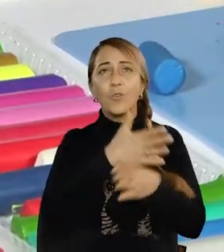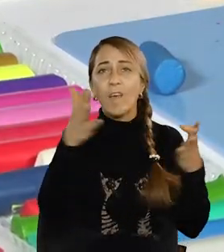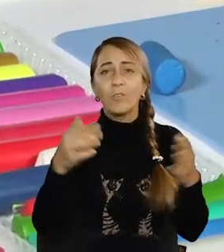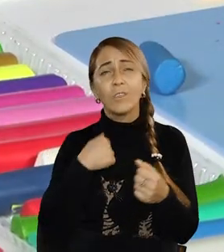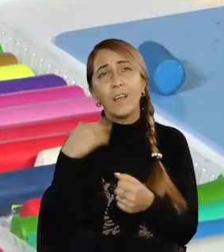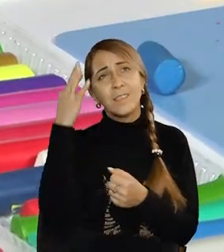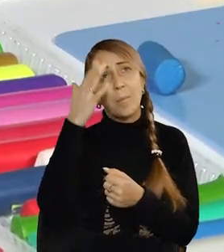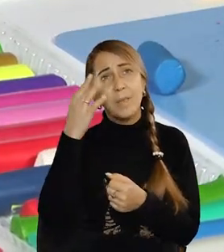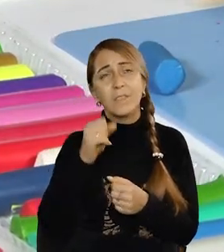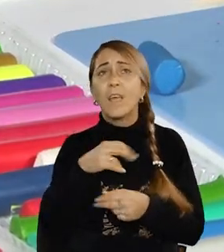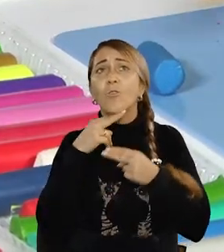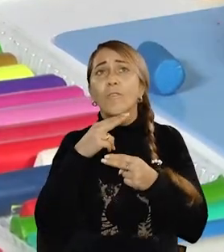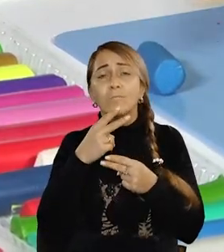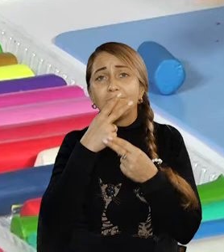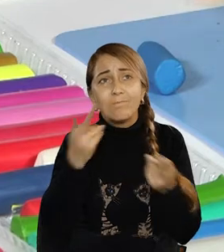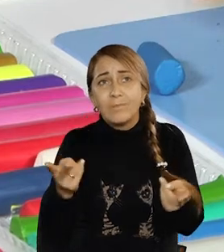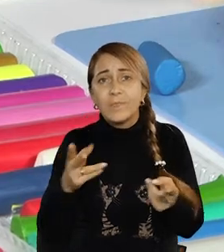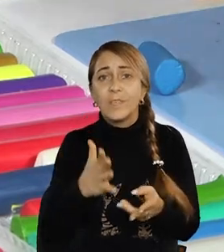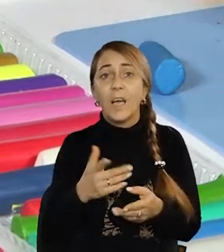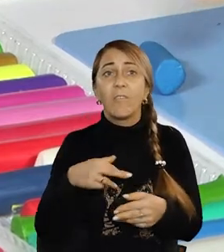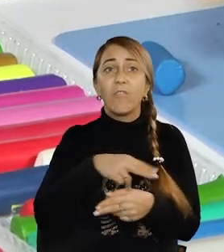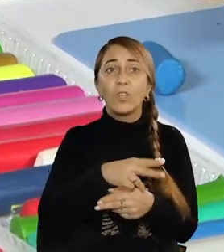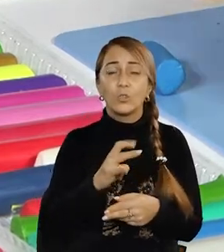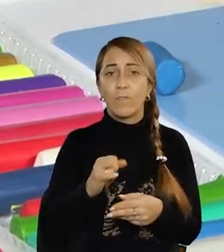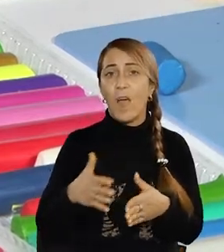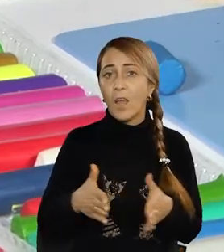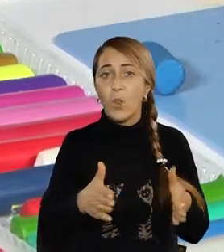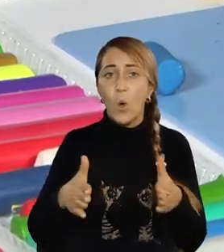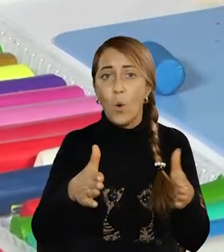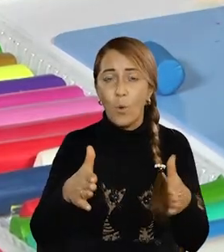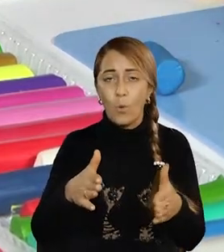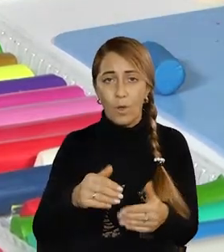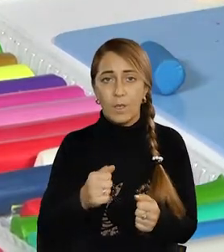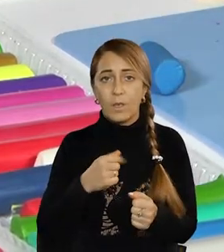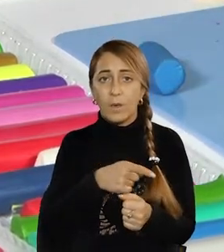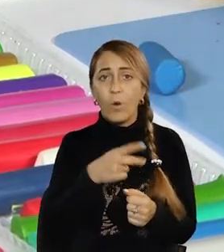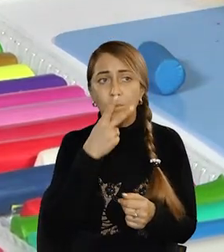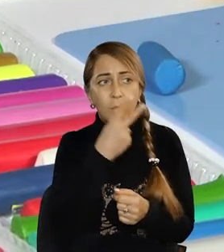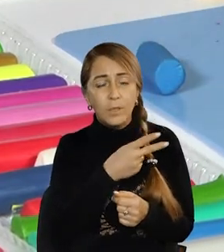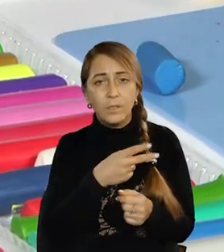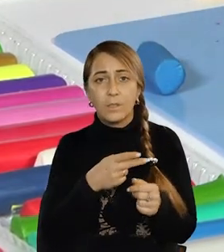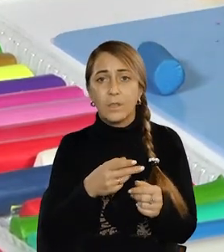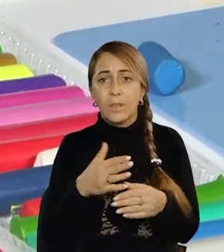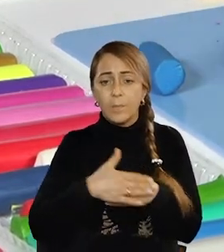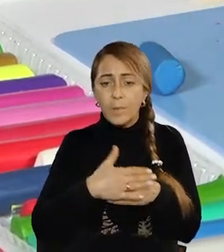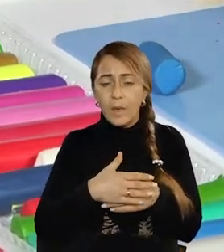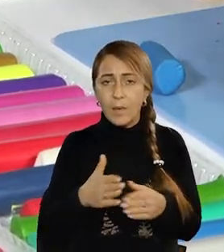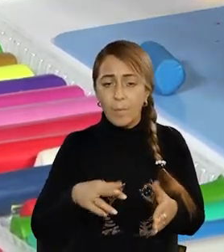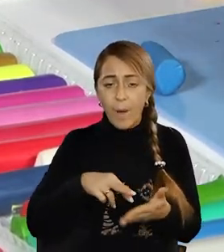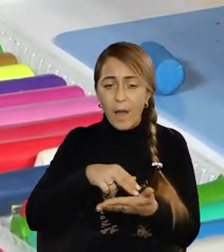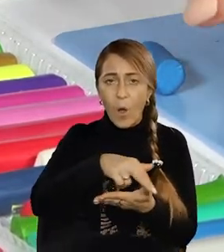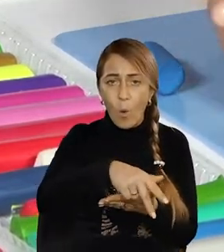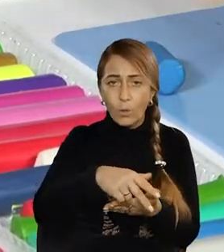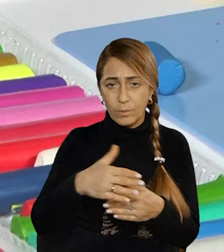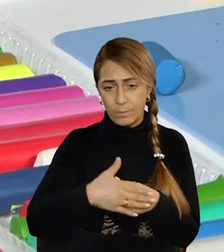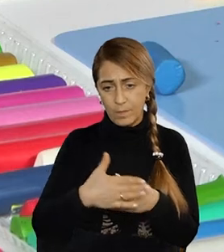я замріявся і не звернув уваги, як вийшов на проїжджу частину. Тим більше, он, декілька метрів до пішохідного